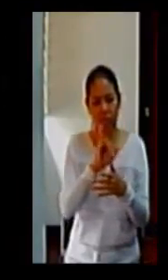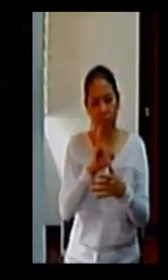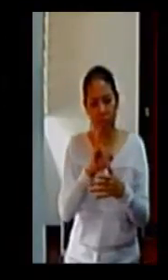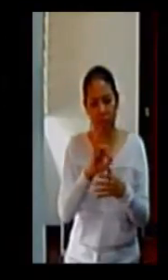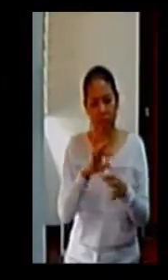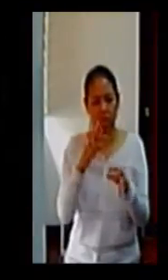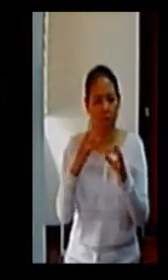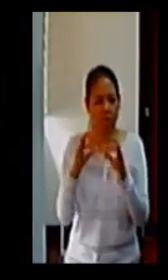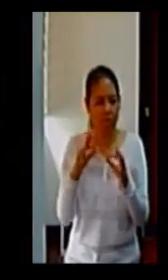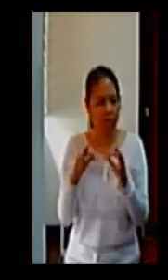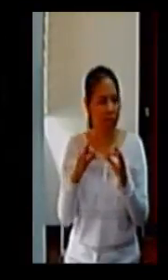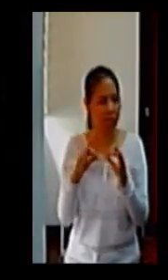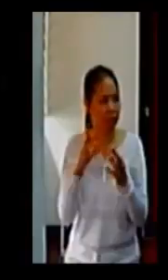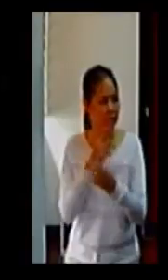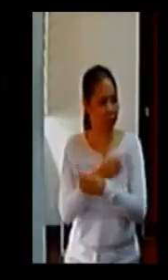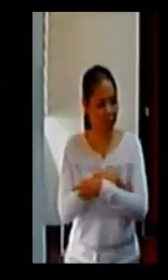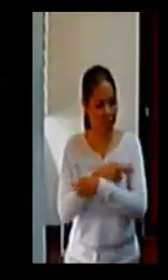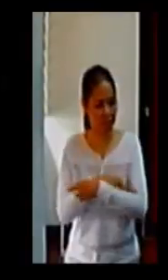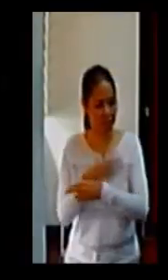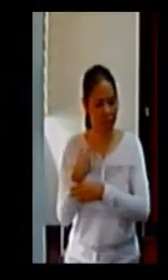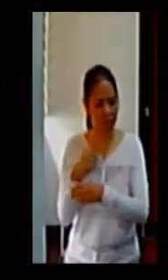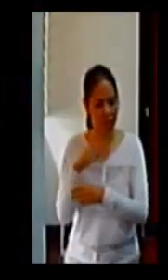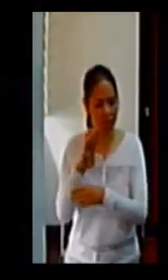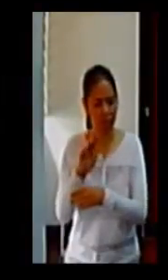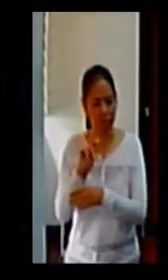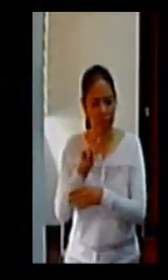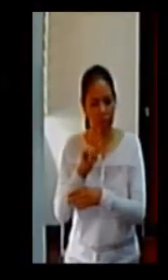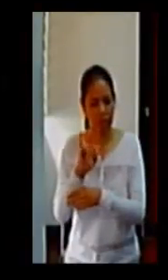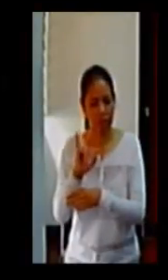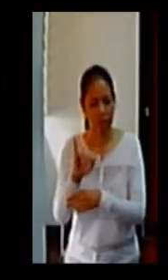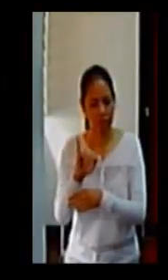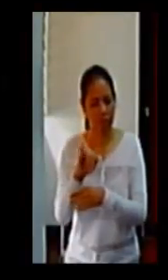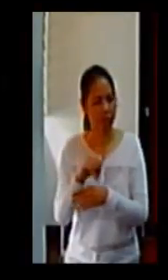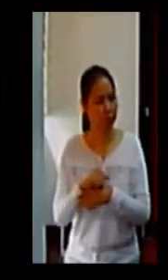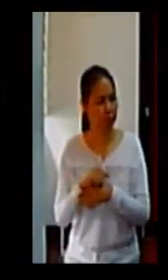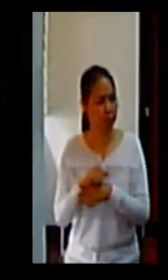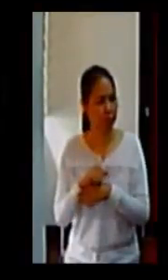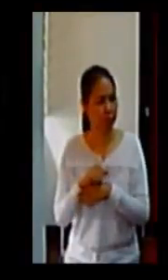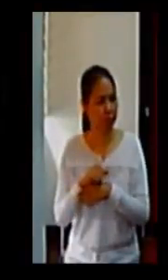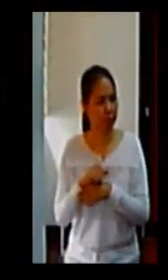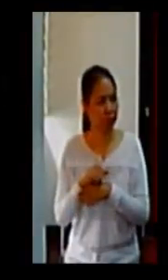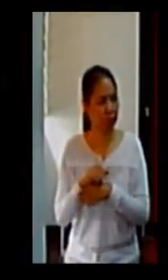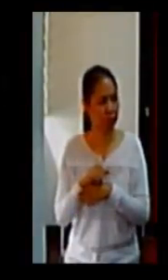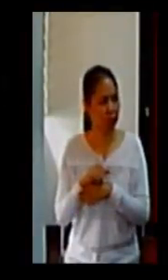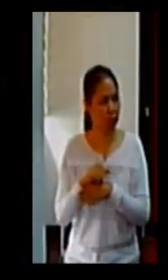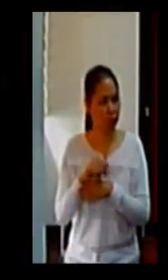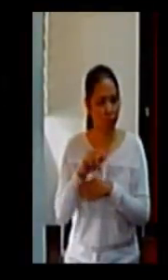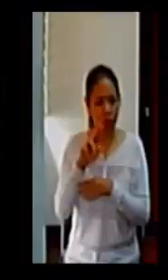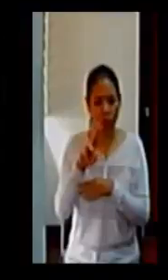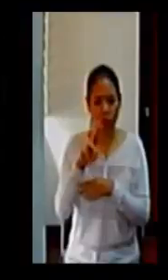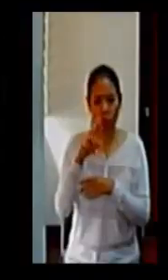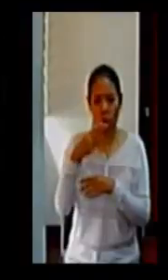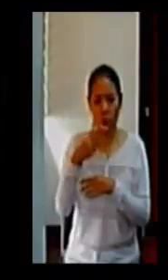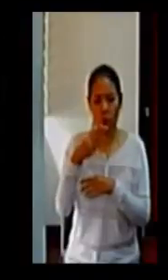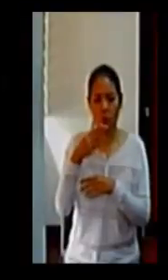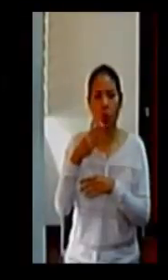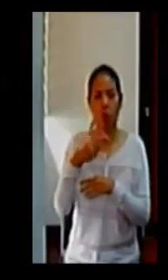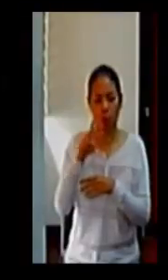Pag re-rest yung mga tao, may baki na. We call it ulpi o humakop-hop. Magbabaki na kami